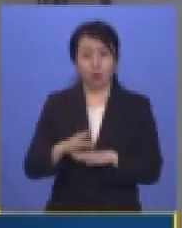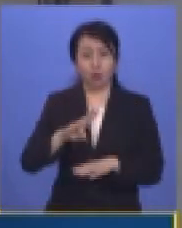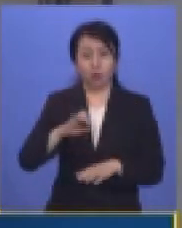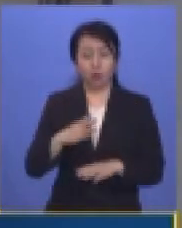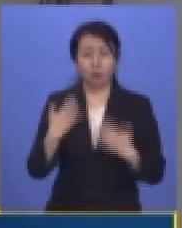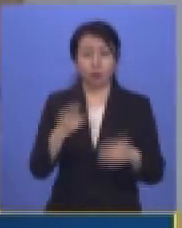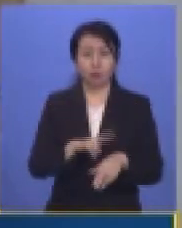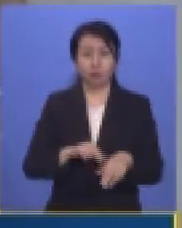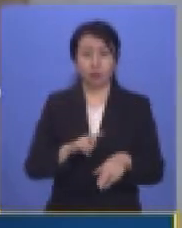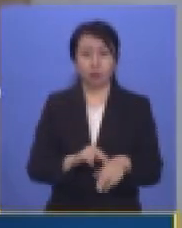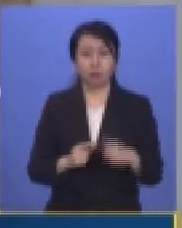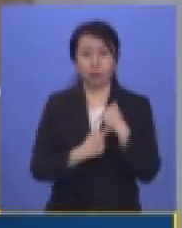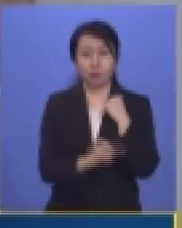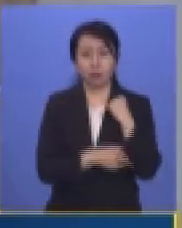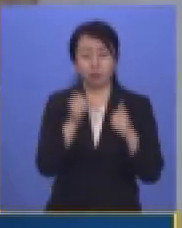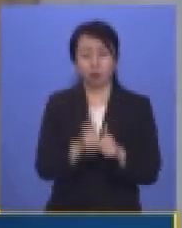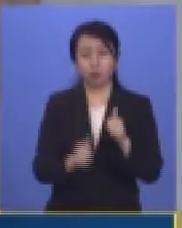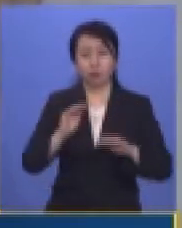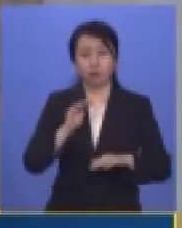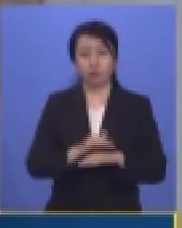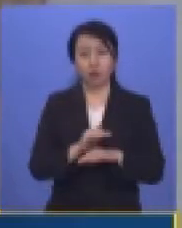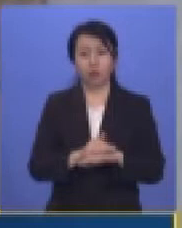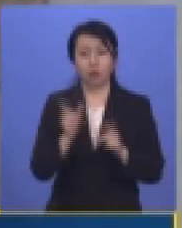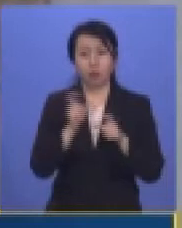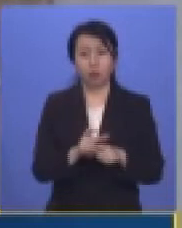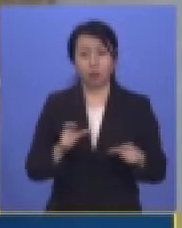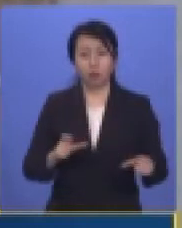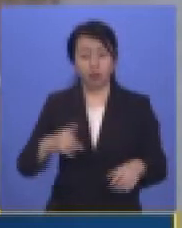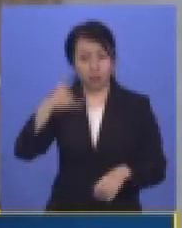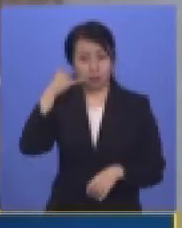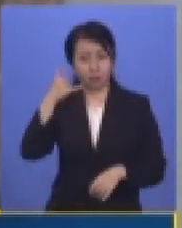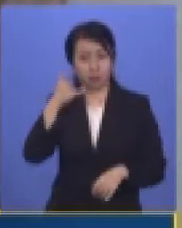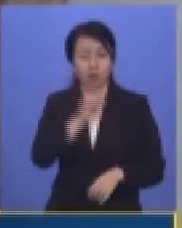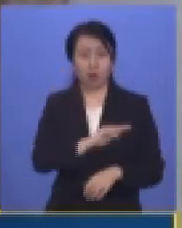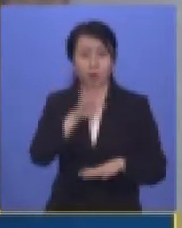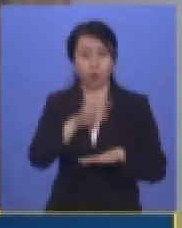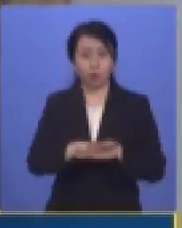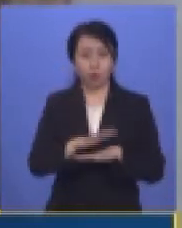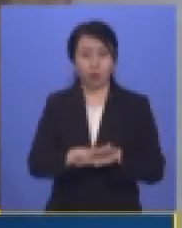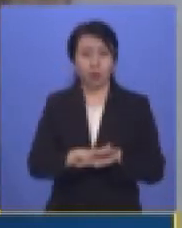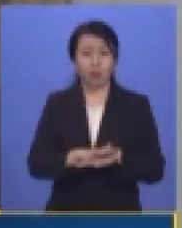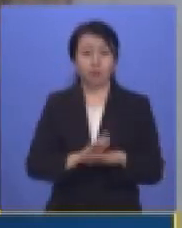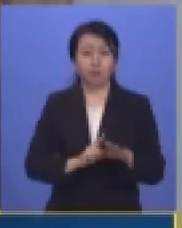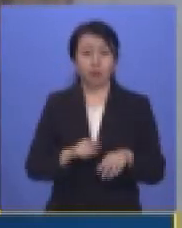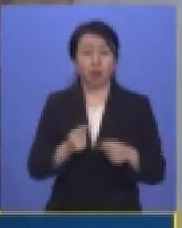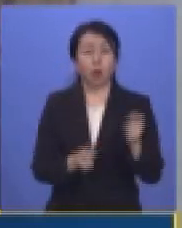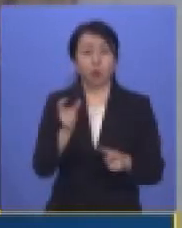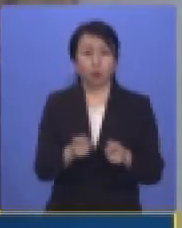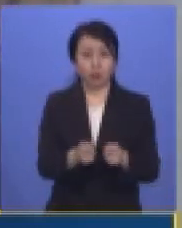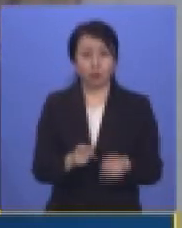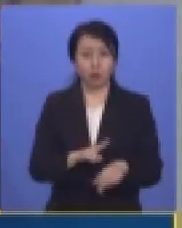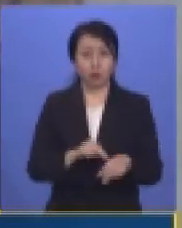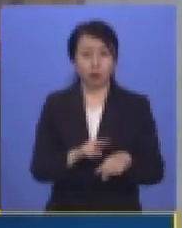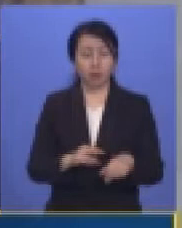обратился в полицию. В последнее время участились факты, где гражданам стали звонить уже сотрудники банка, также начали представляться руководством департамента